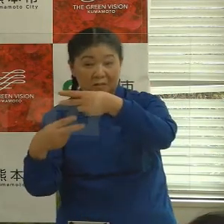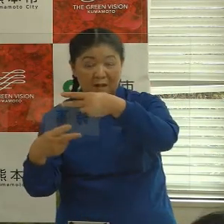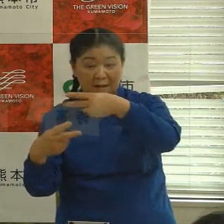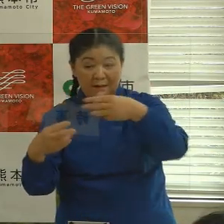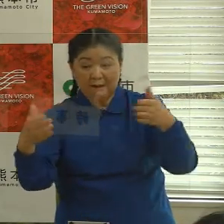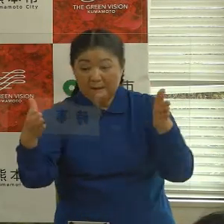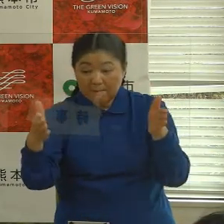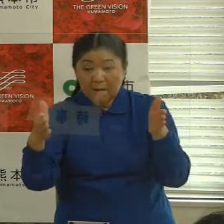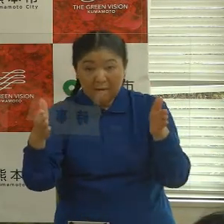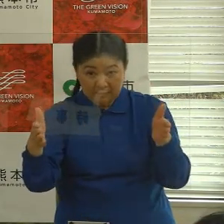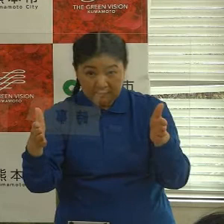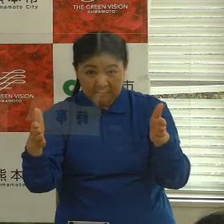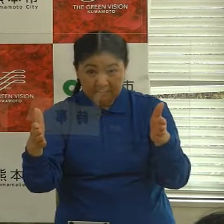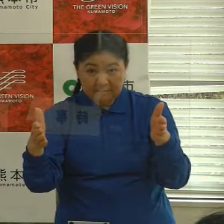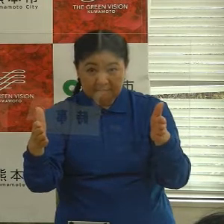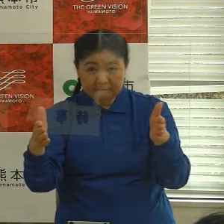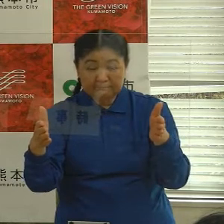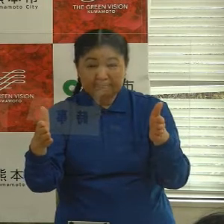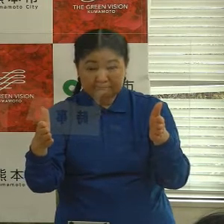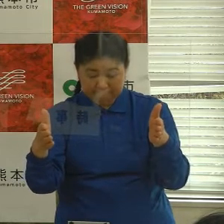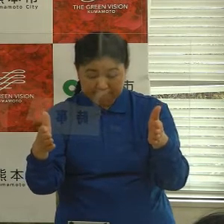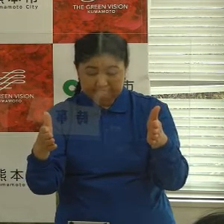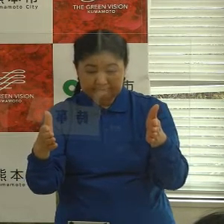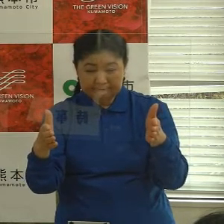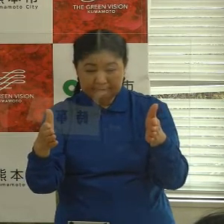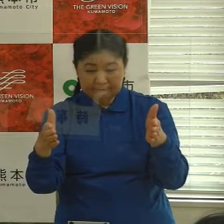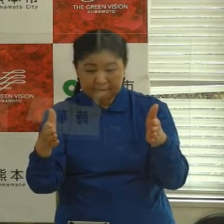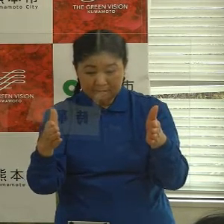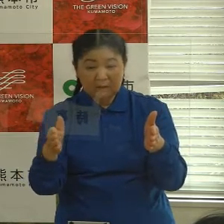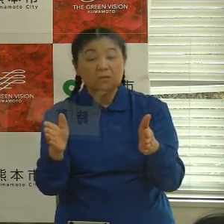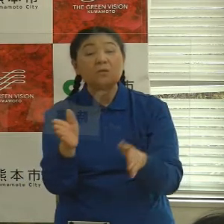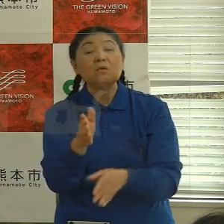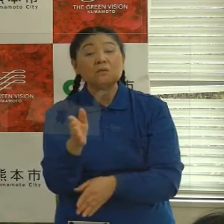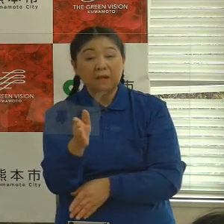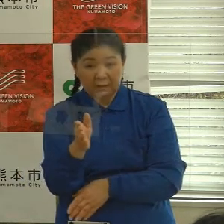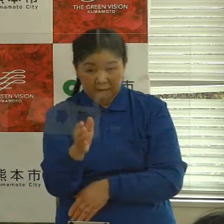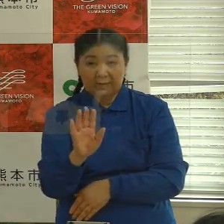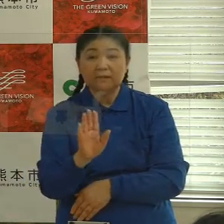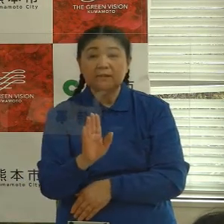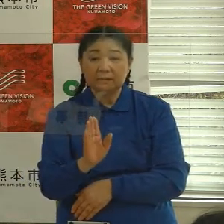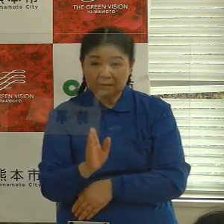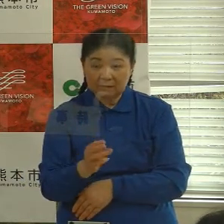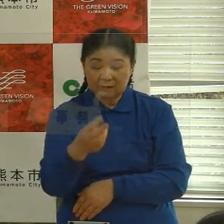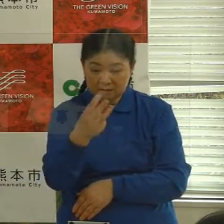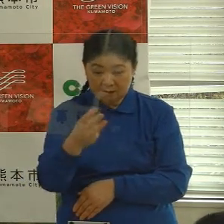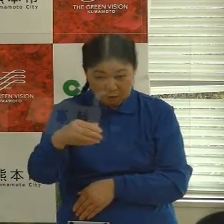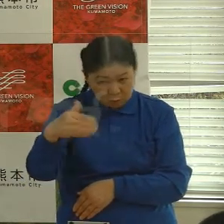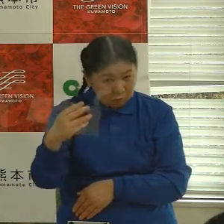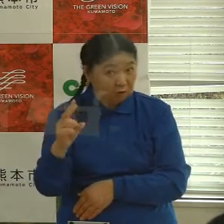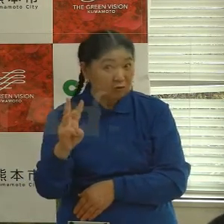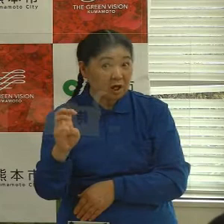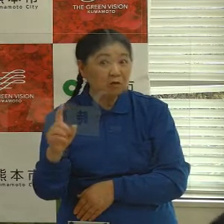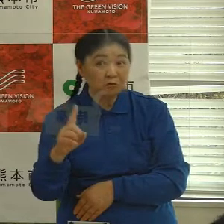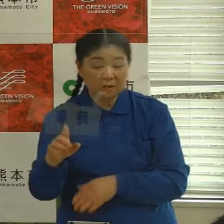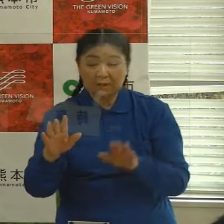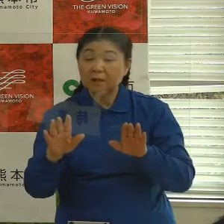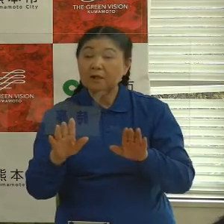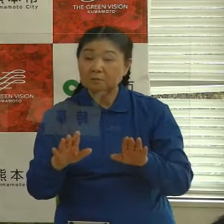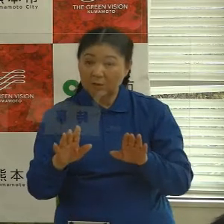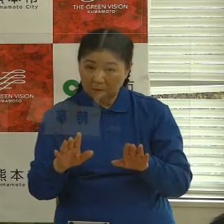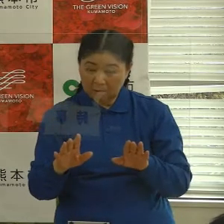止を措置をですね適用するというこの時期はそのぐらいの時期だったんですが、3930名で今